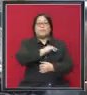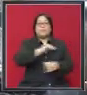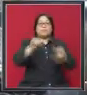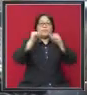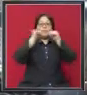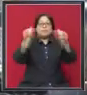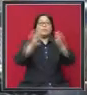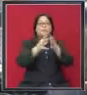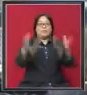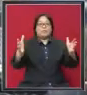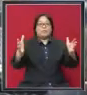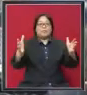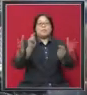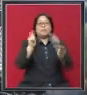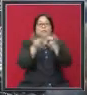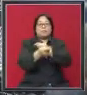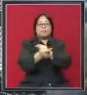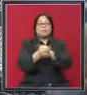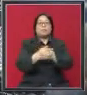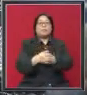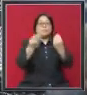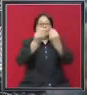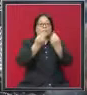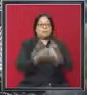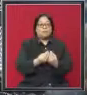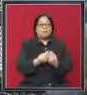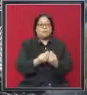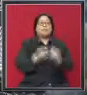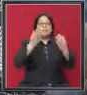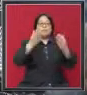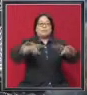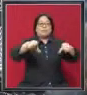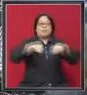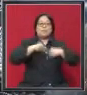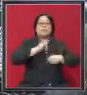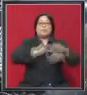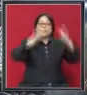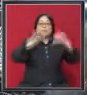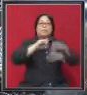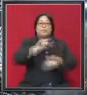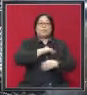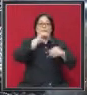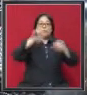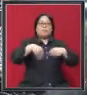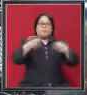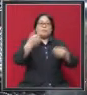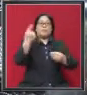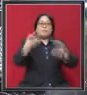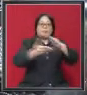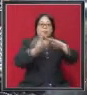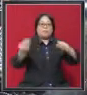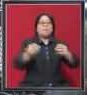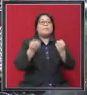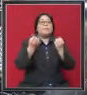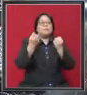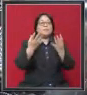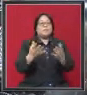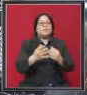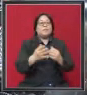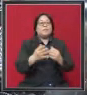Menteri mengumumkan banyak pindaan terhadap angka-angka dan jumlah penerima. Jadi saya harap Yang Berhormat Menteri boleh bagi satu salinan